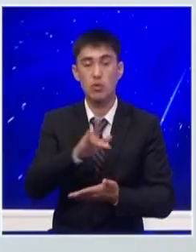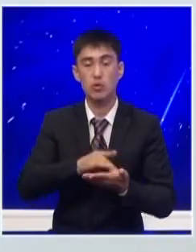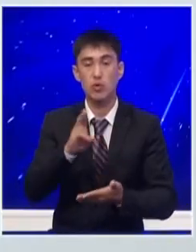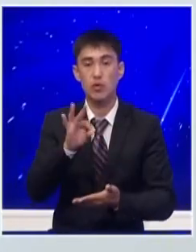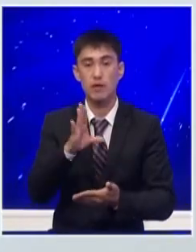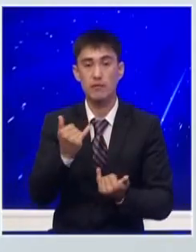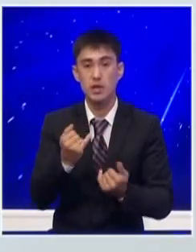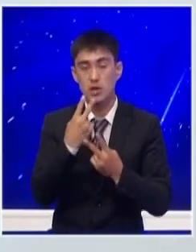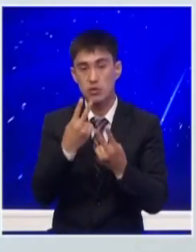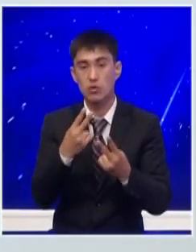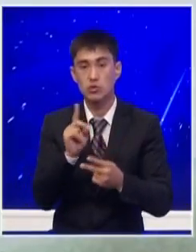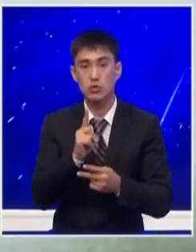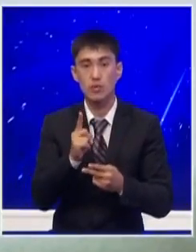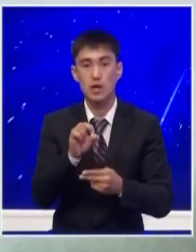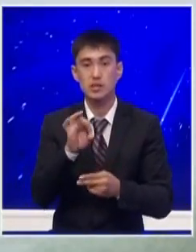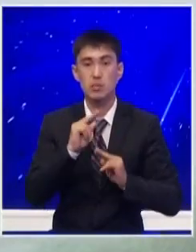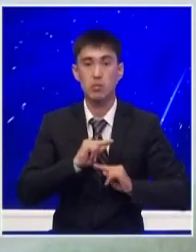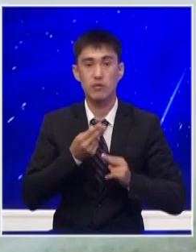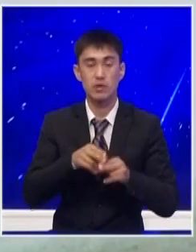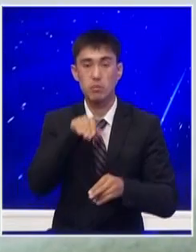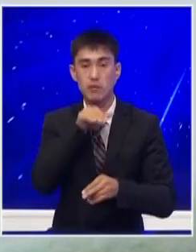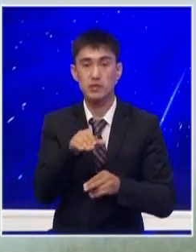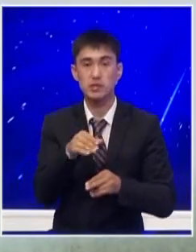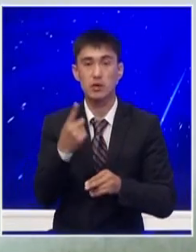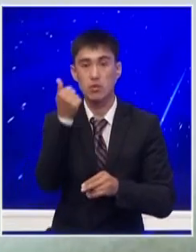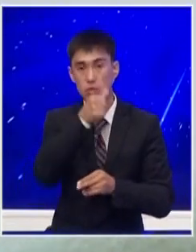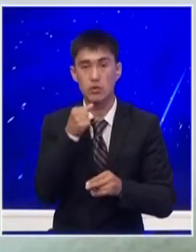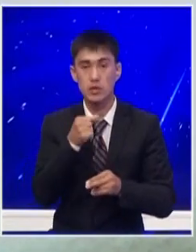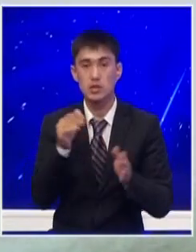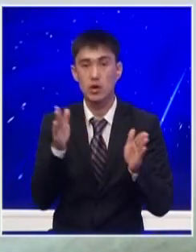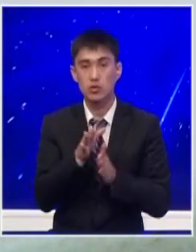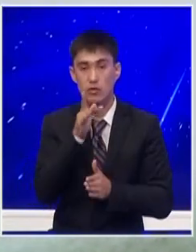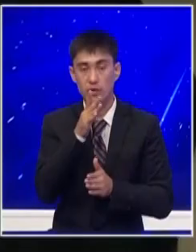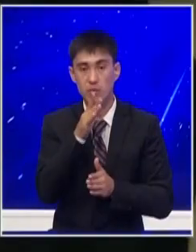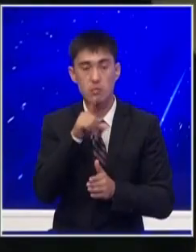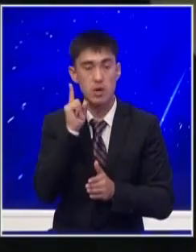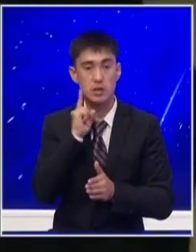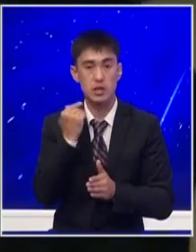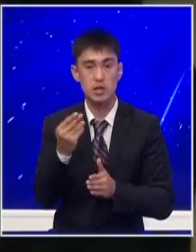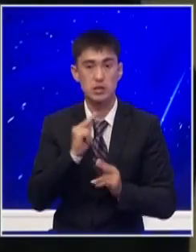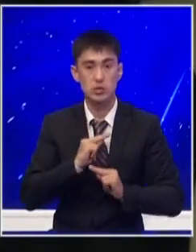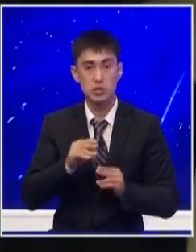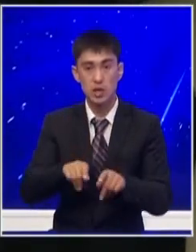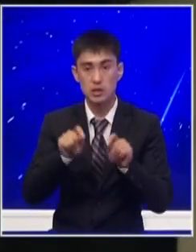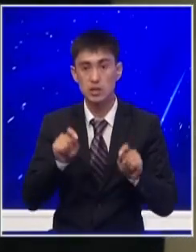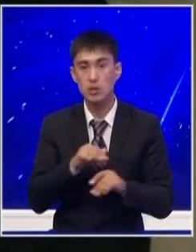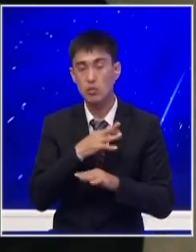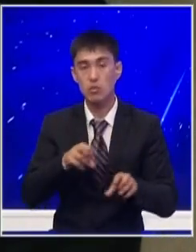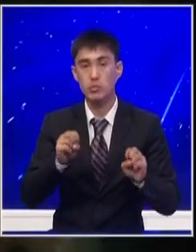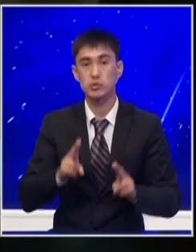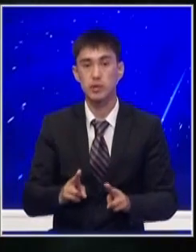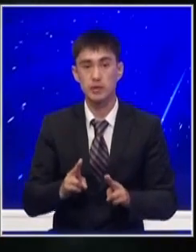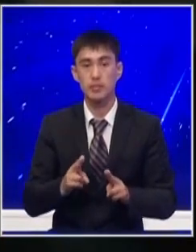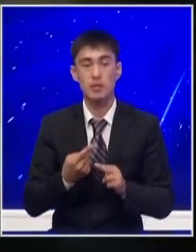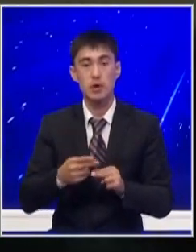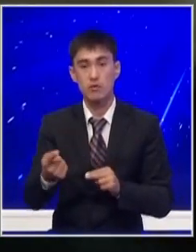Кунаев. Несмотря на то, что Асем работает в этой профессии всего год, за короткое время молодая сотрудница раскрыла несколько преступлений.